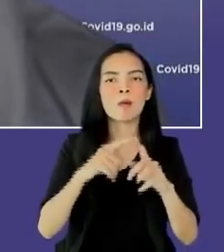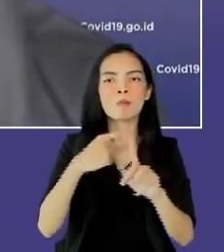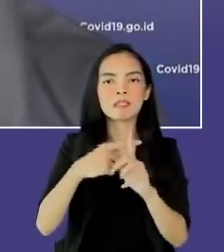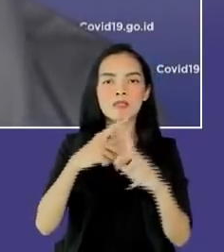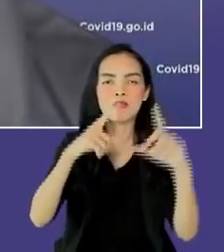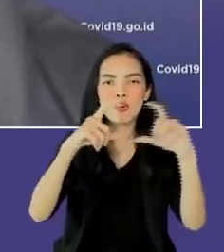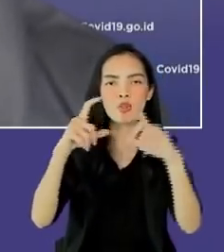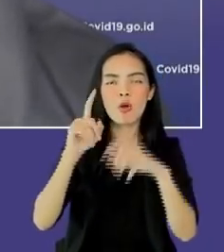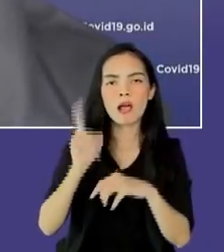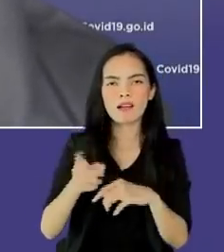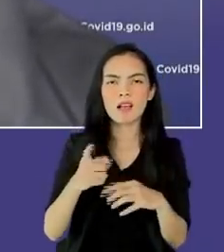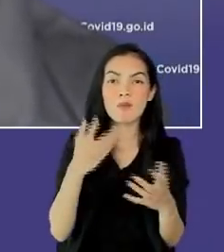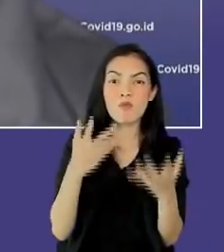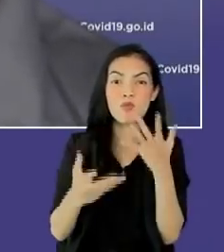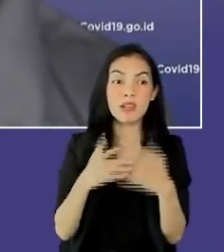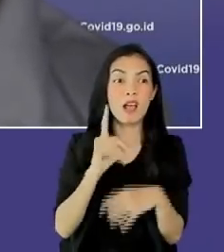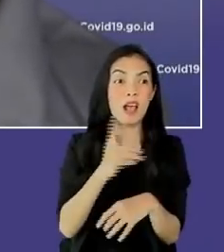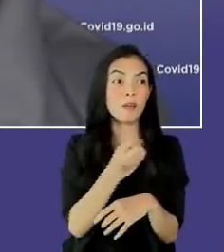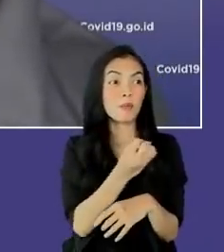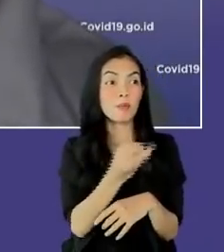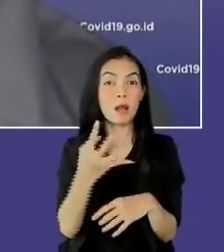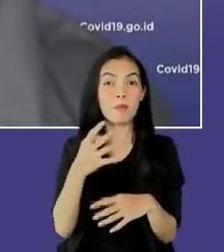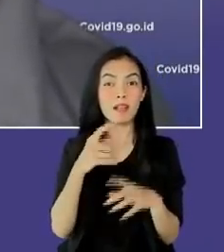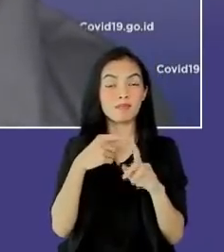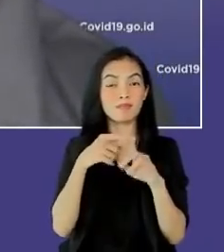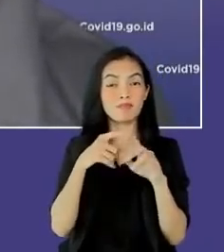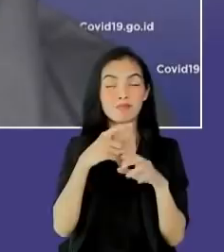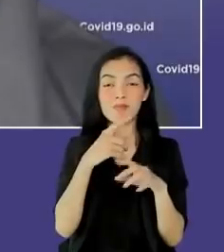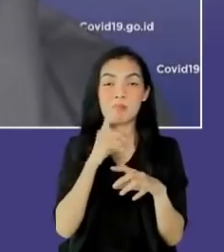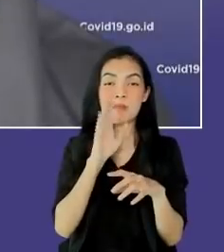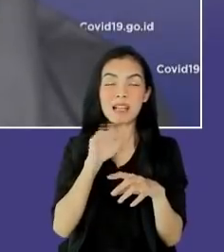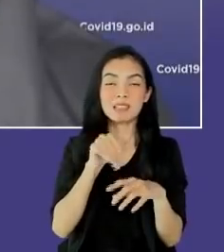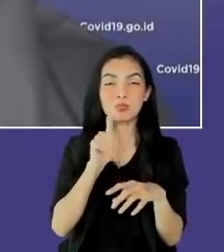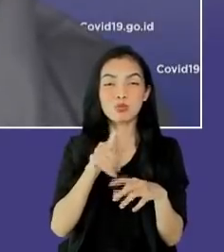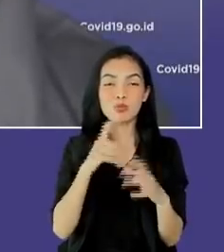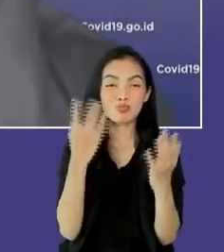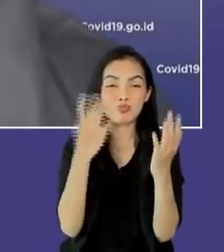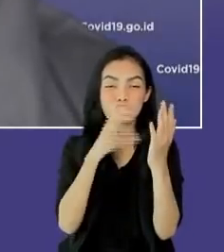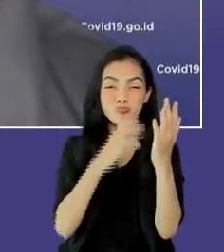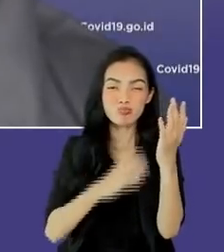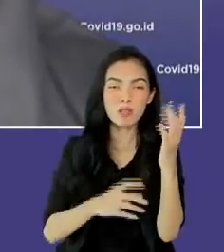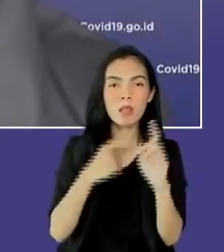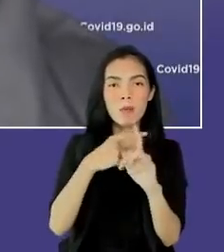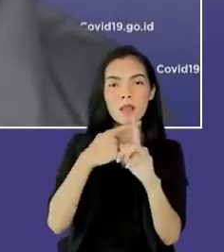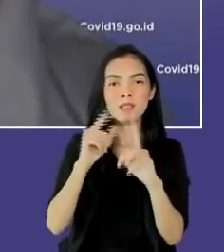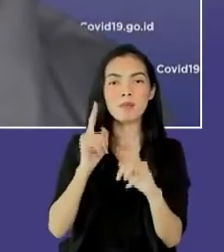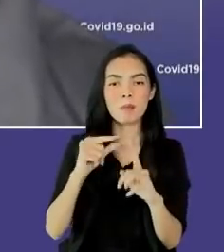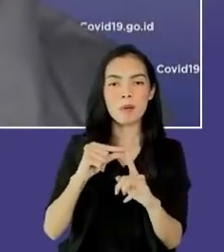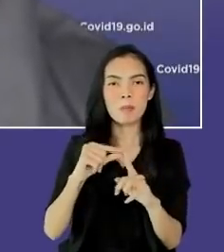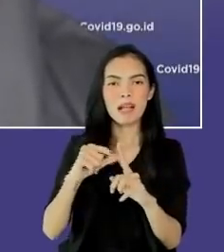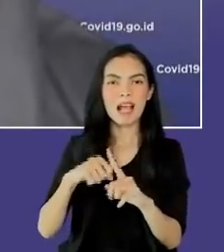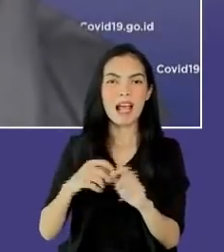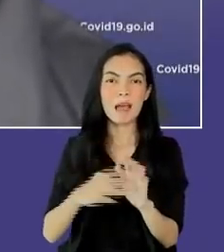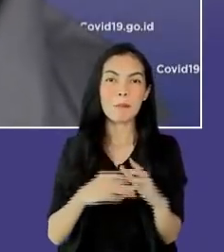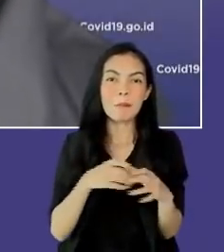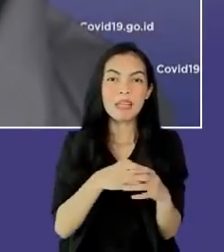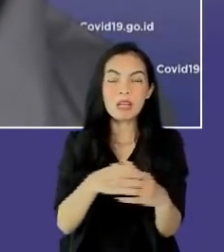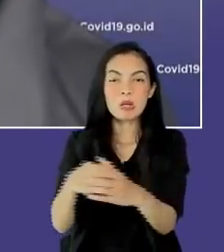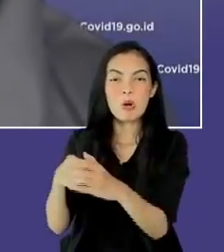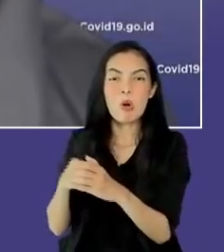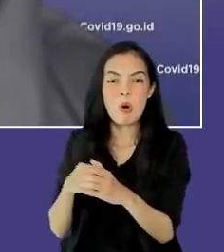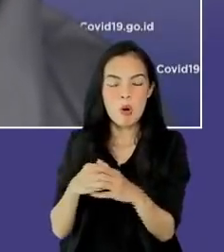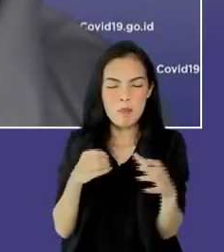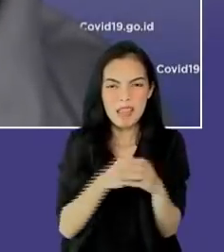kegiatan di lapangan. Nah, mungkin memang masih perlu dimasifkan lagi, Dokter Lula, ya. Kalau kita ingat PPKM Mikro ini diperintahkan oleh